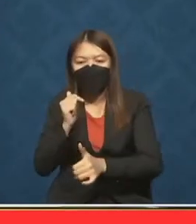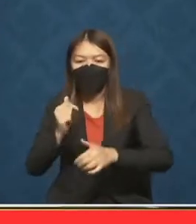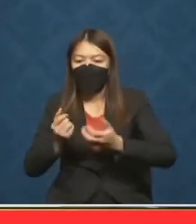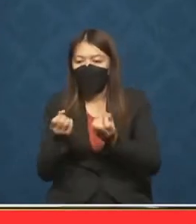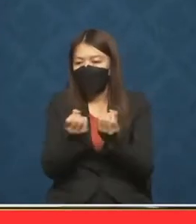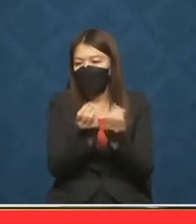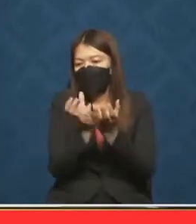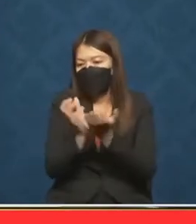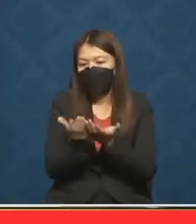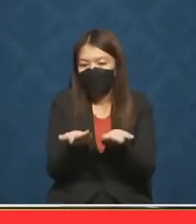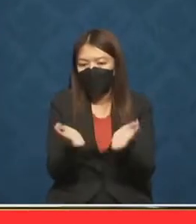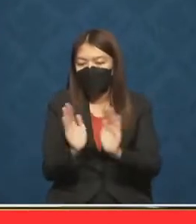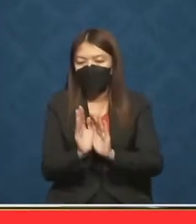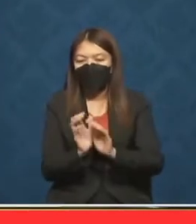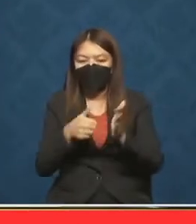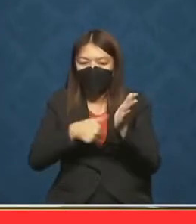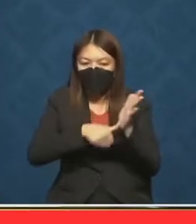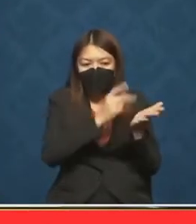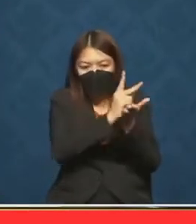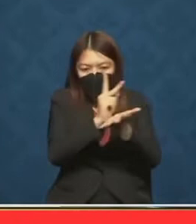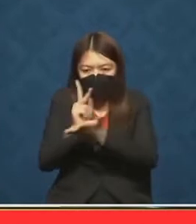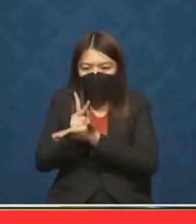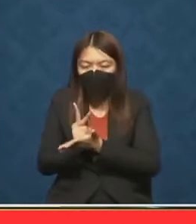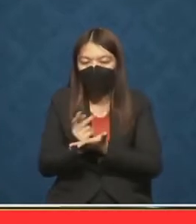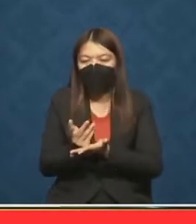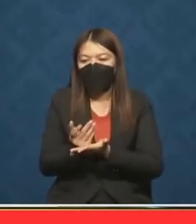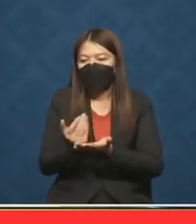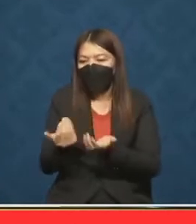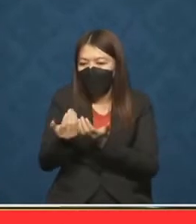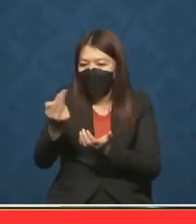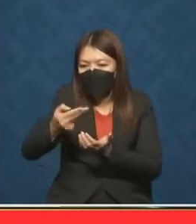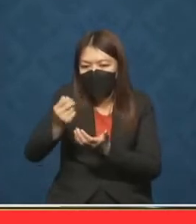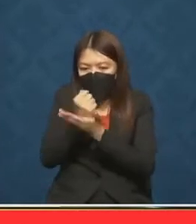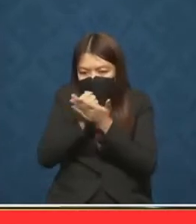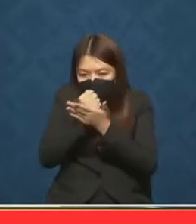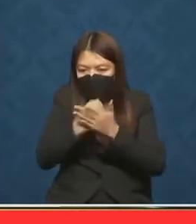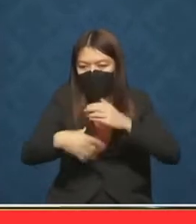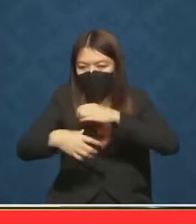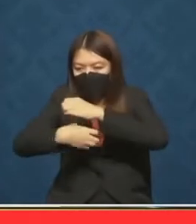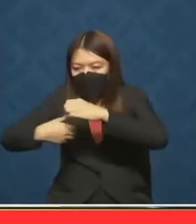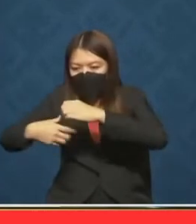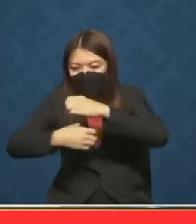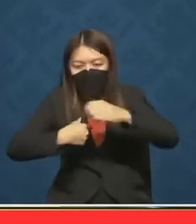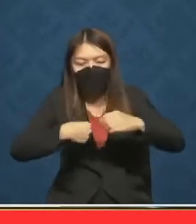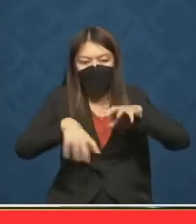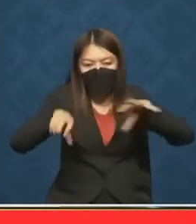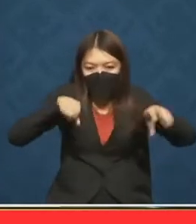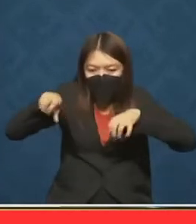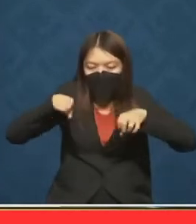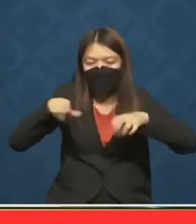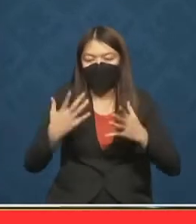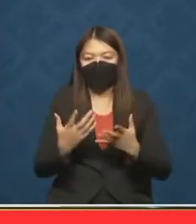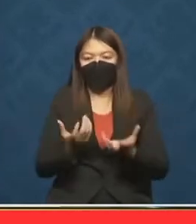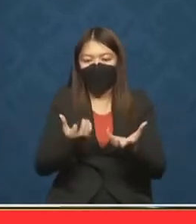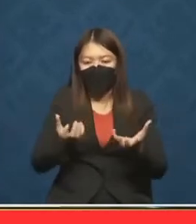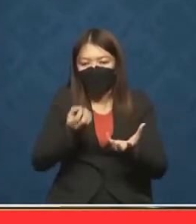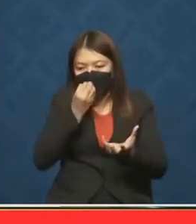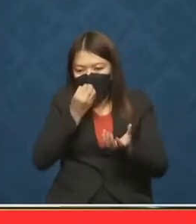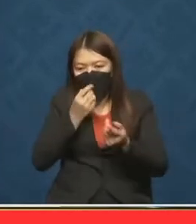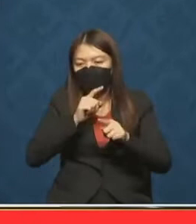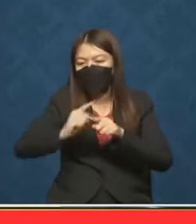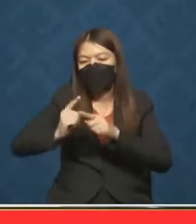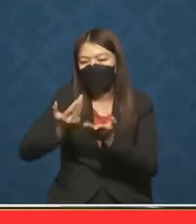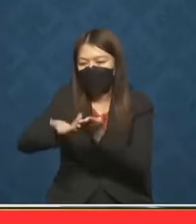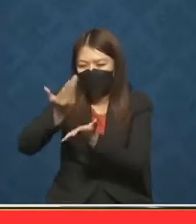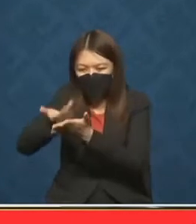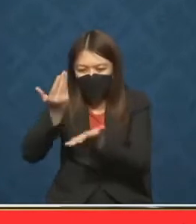แหกขาดนี่สนลนพนตัวลูกหลานตดยาบ้าลักเล็ขโมยน้อยเต็บานเต็มเมองสินค้าอุปโภคบริโภค